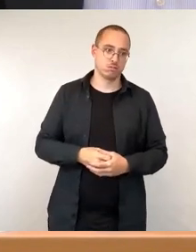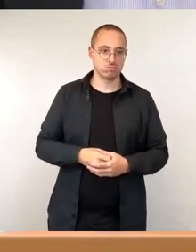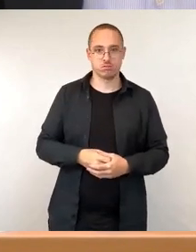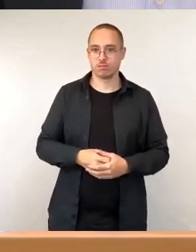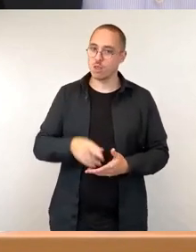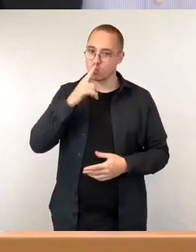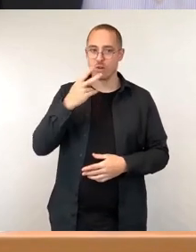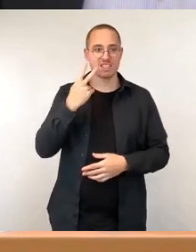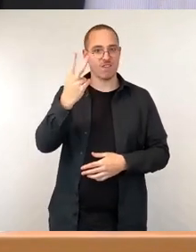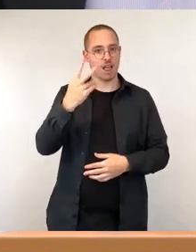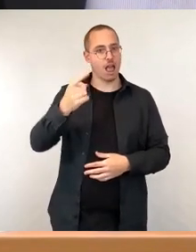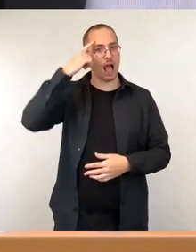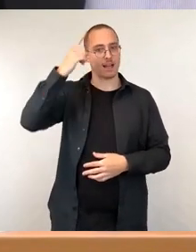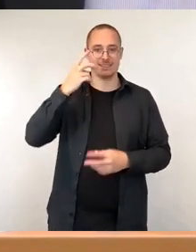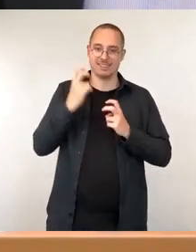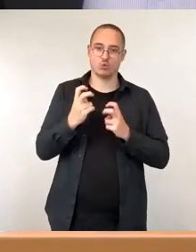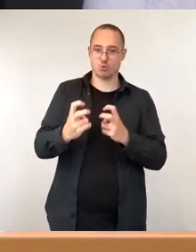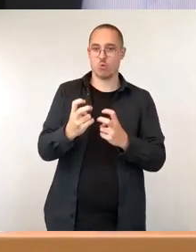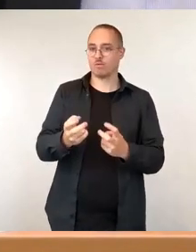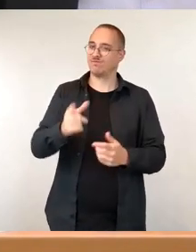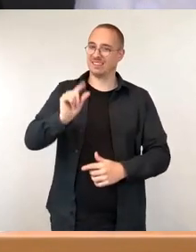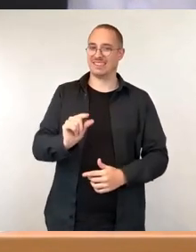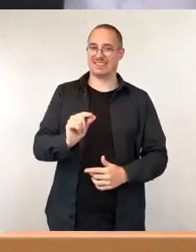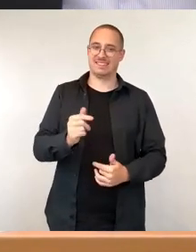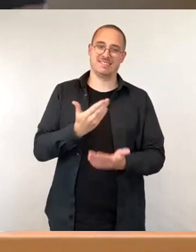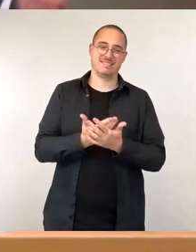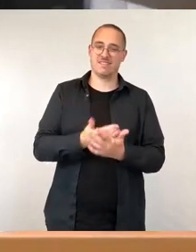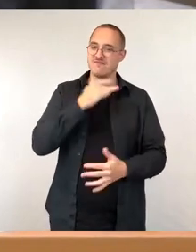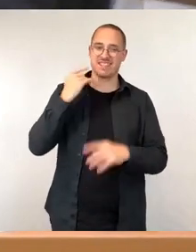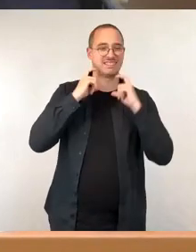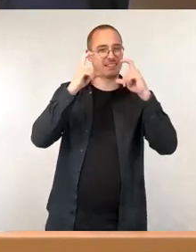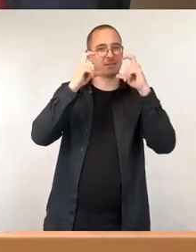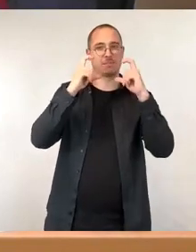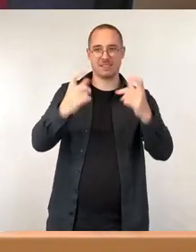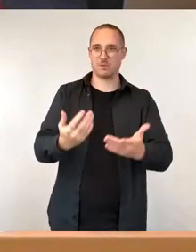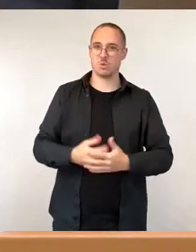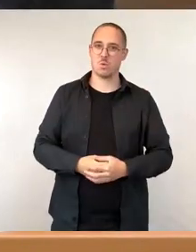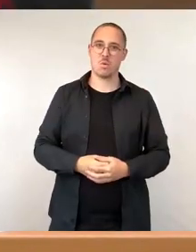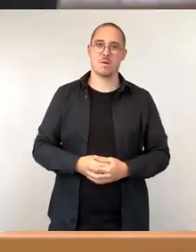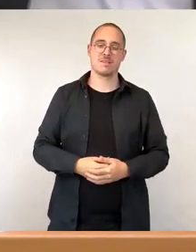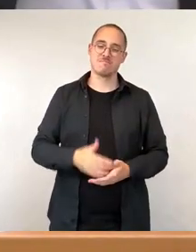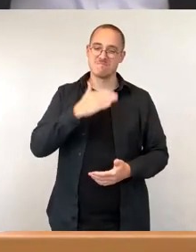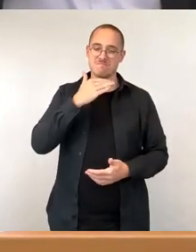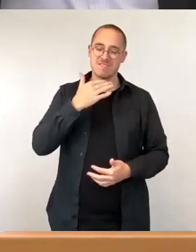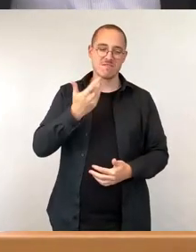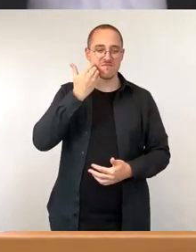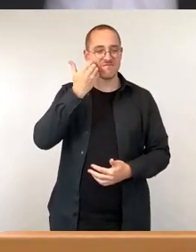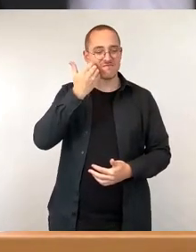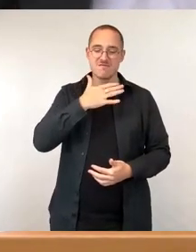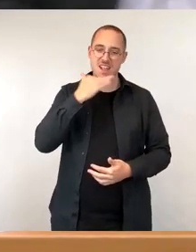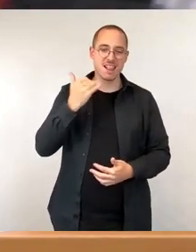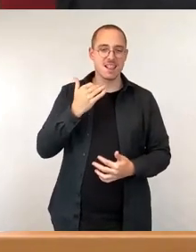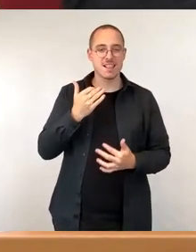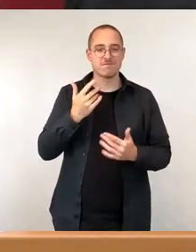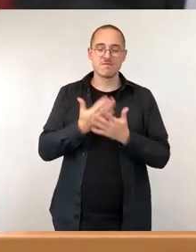Wahlperiode, ist, bleibt mal bei dem wunderschönen Begriff der Prozessökonomie, da nie viel dahinter.